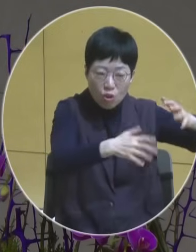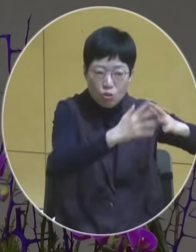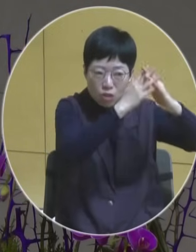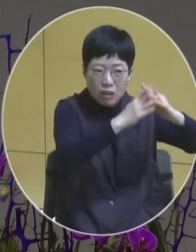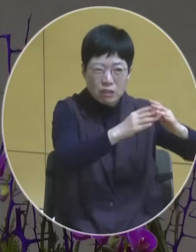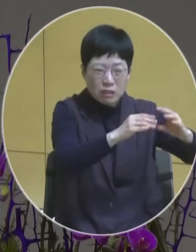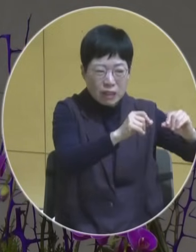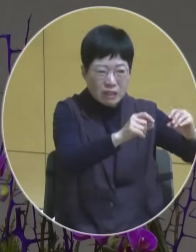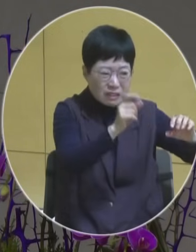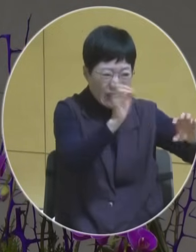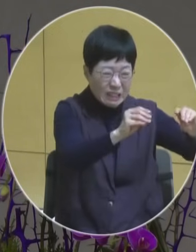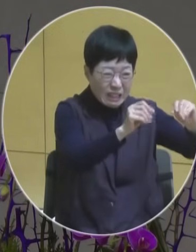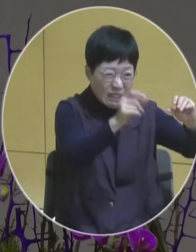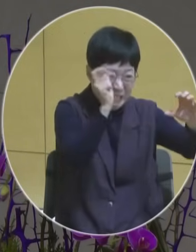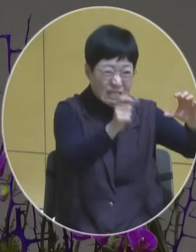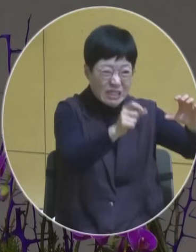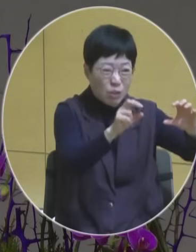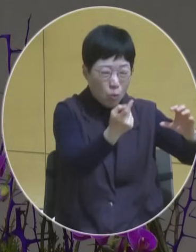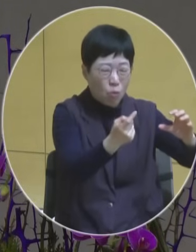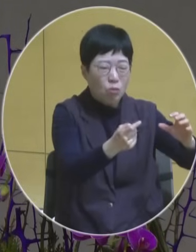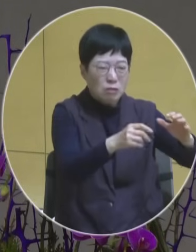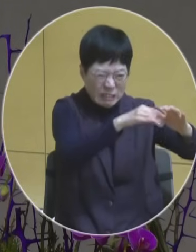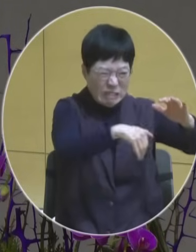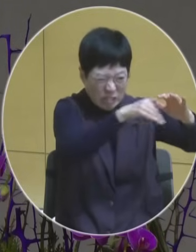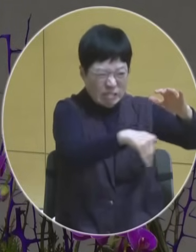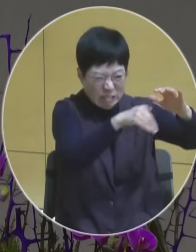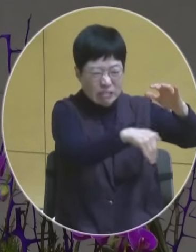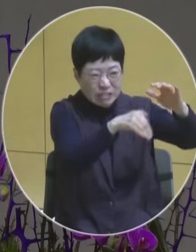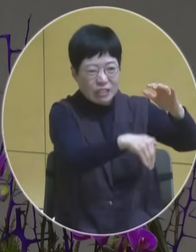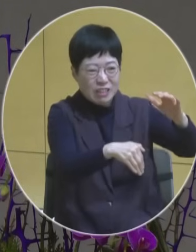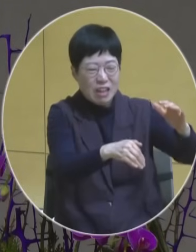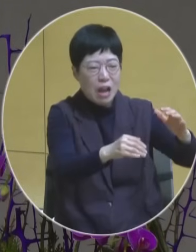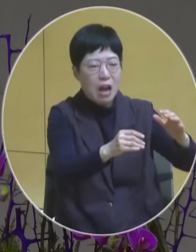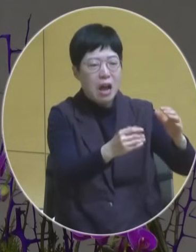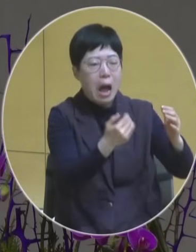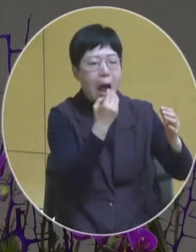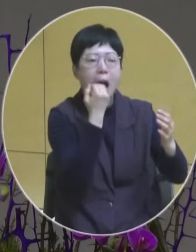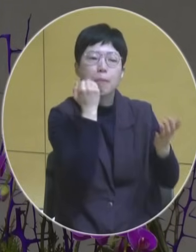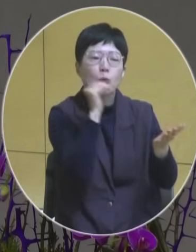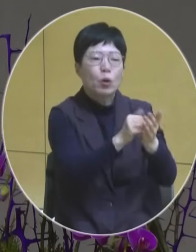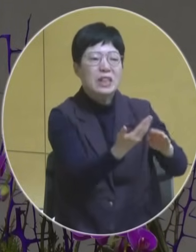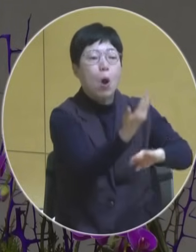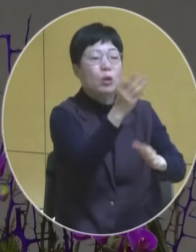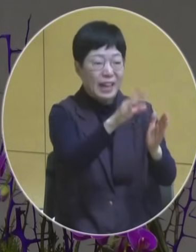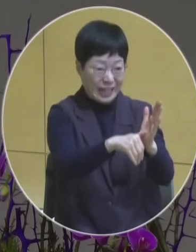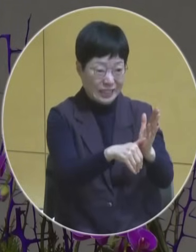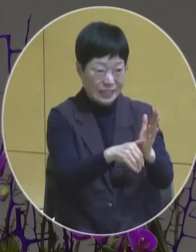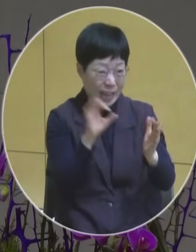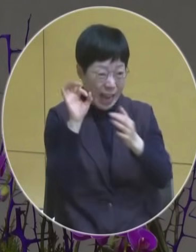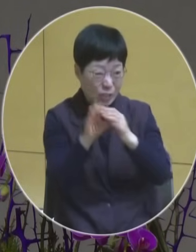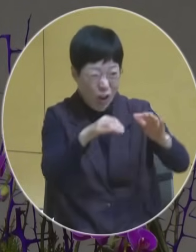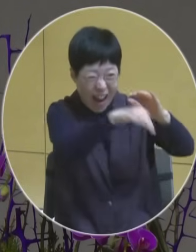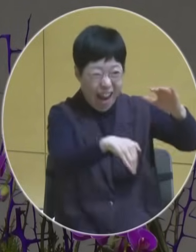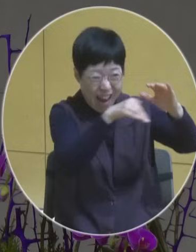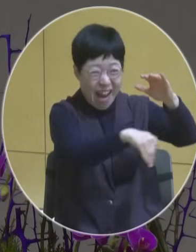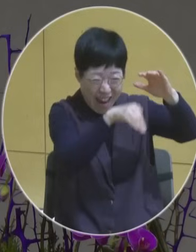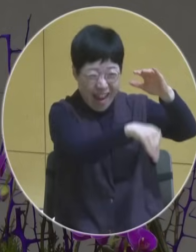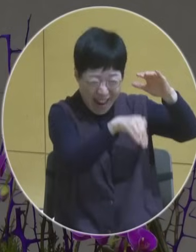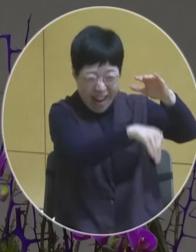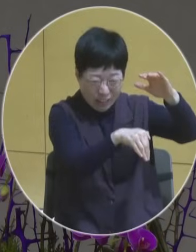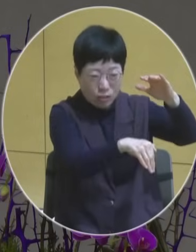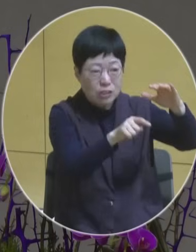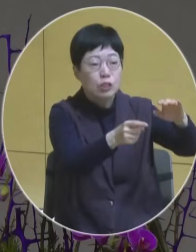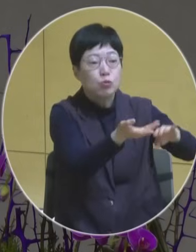단단한 흙이라 할지라도 그걸 뚫고 계속 뚫어서 이 안반이 나올 때까지 계속해서 뚫어서 그